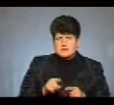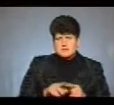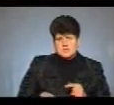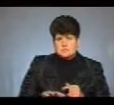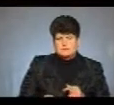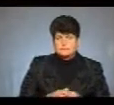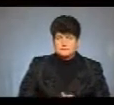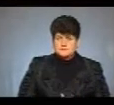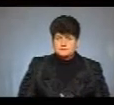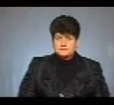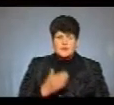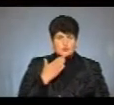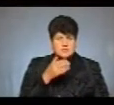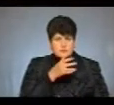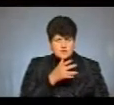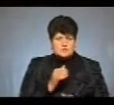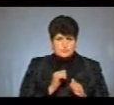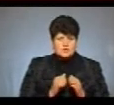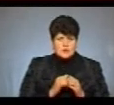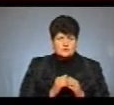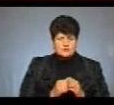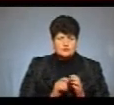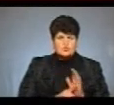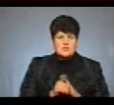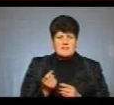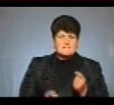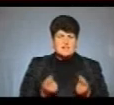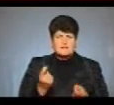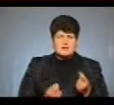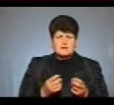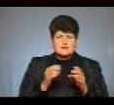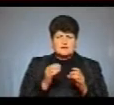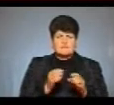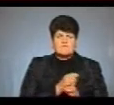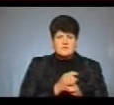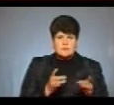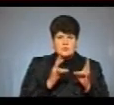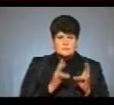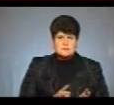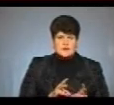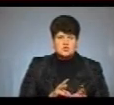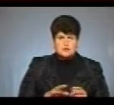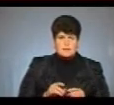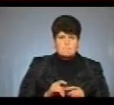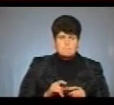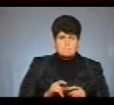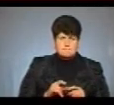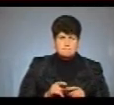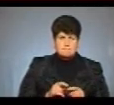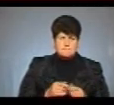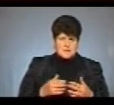ділянки. Чи останнім часом частіше почали виявляти вибухонебезпечні предмети минулих воєн в порівнянні з минулими